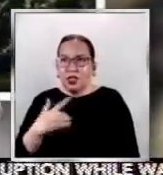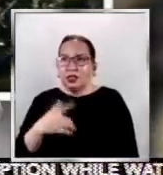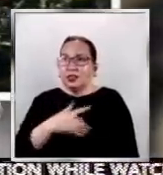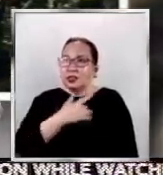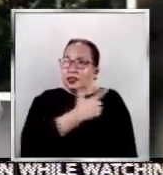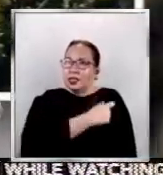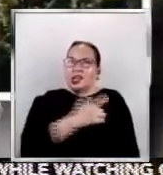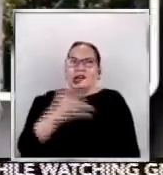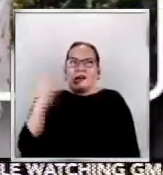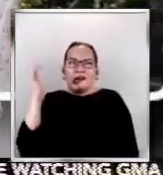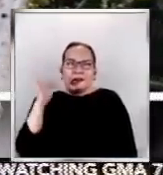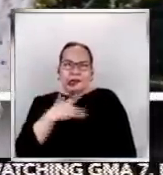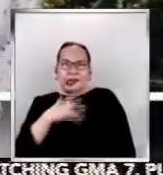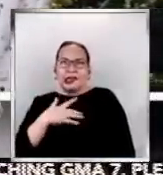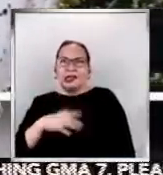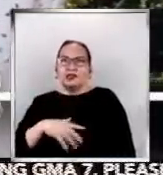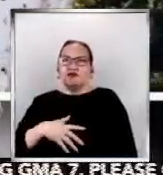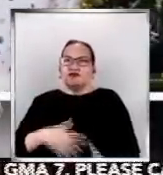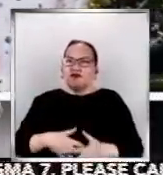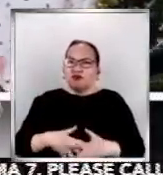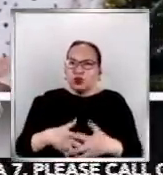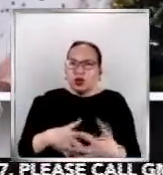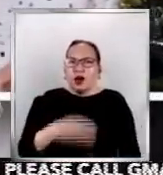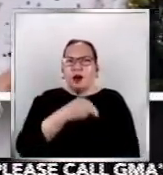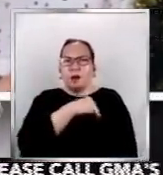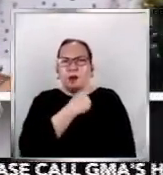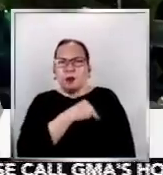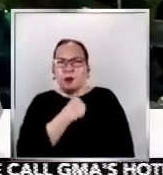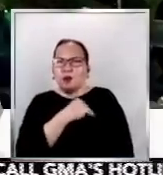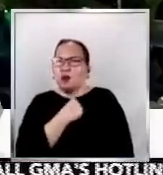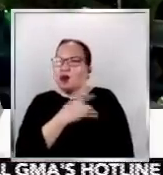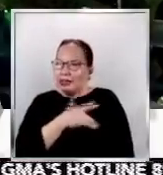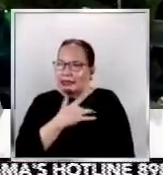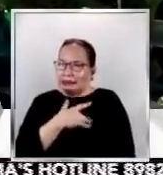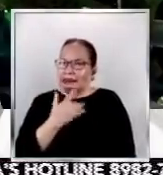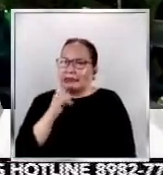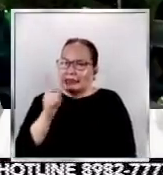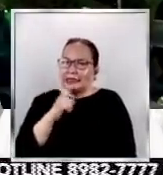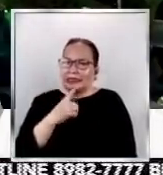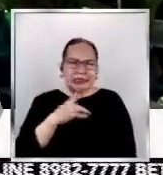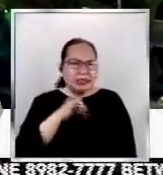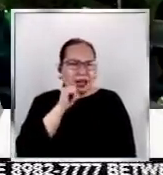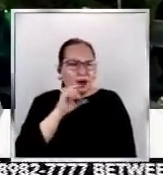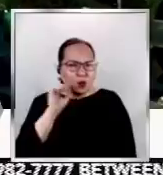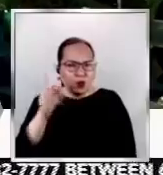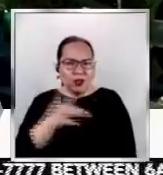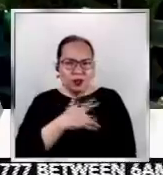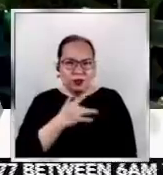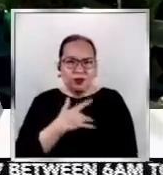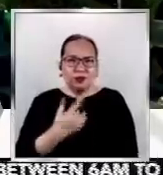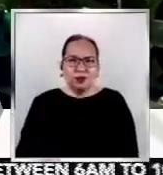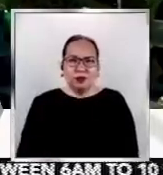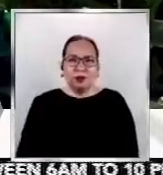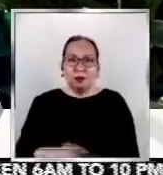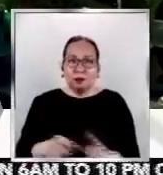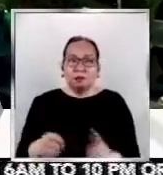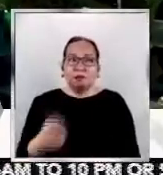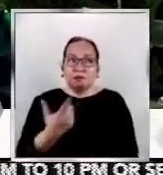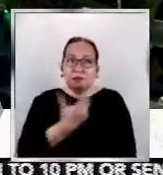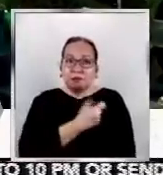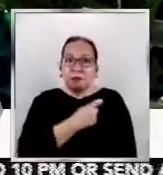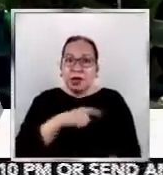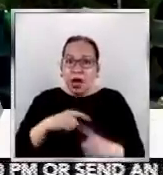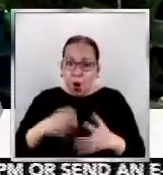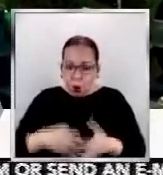na may mood swings ka rin, hindi maganda yung pakiramdam mo. Kahit yung mismong procedure ng pag-harvest,